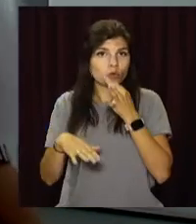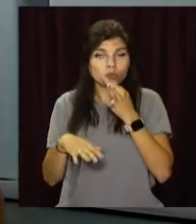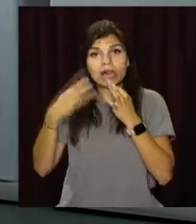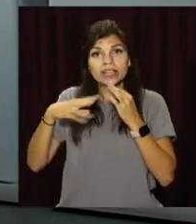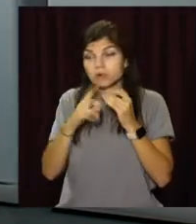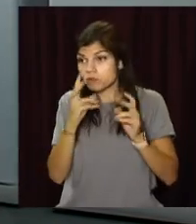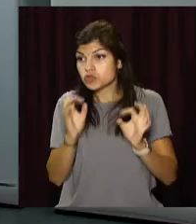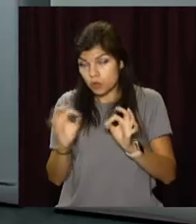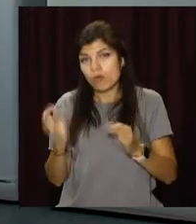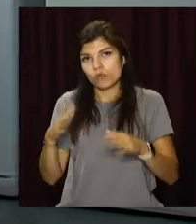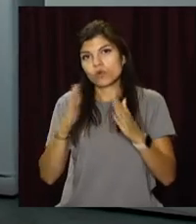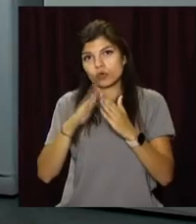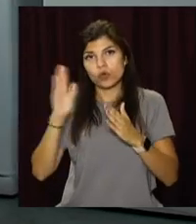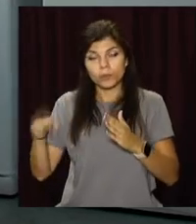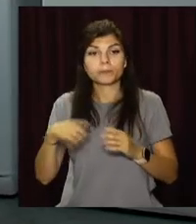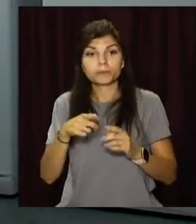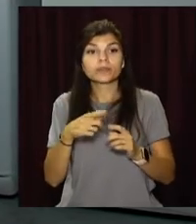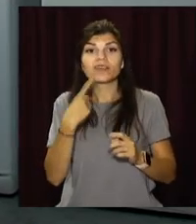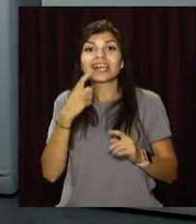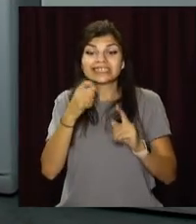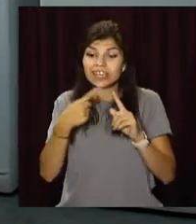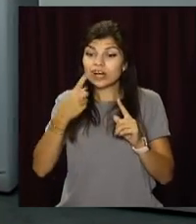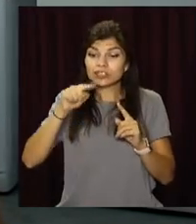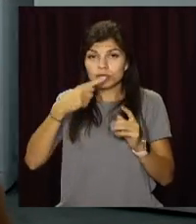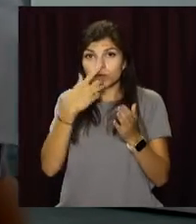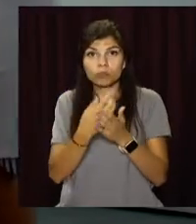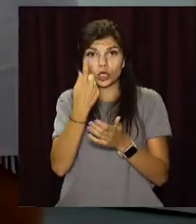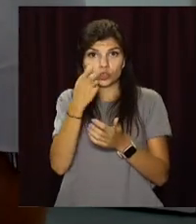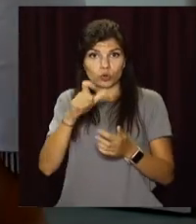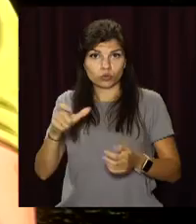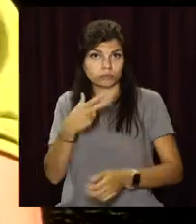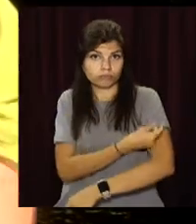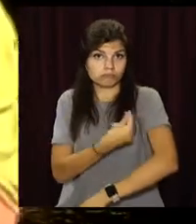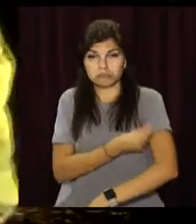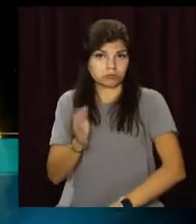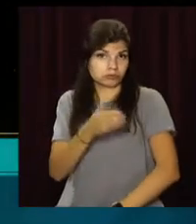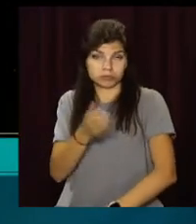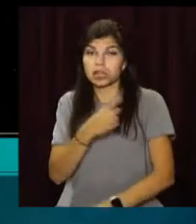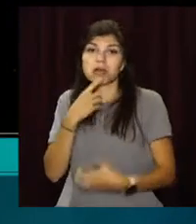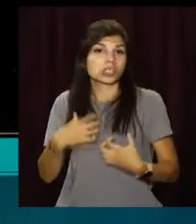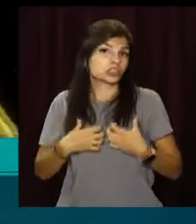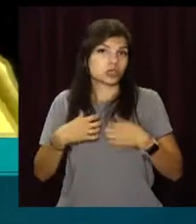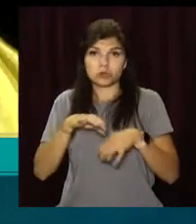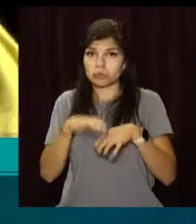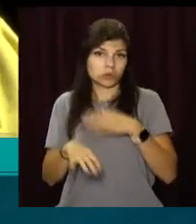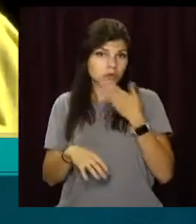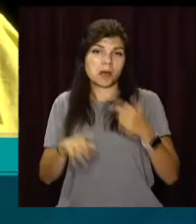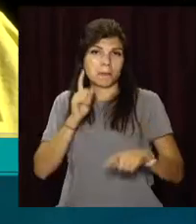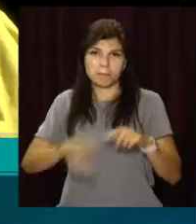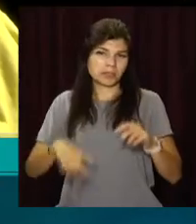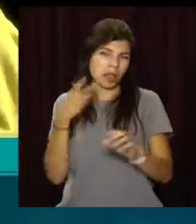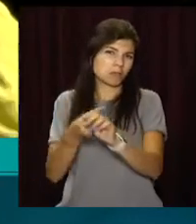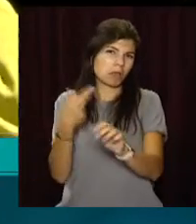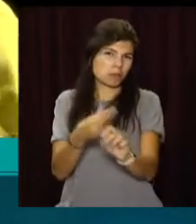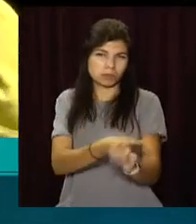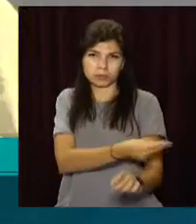зазначають у центрі, лише хвороба. Всього за одну годину встигли вакцинувати майже сотню людей. Ні страшно, ні больно. Працюють